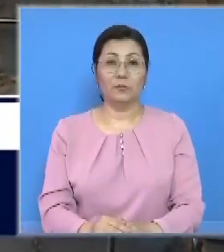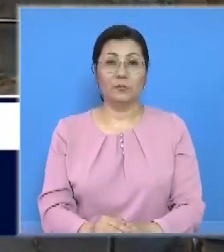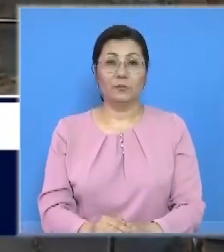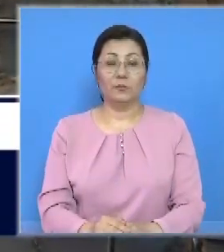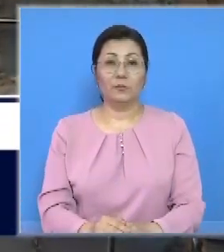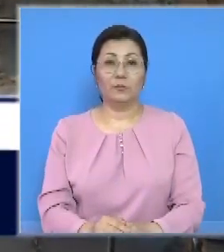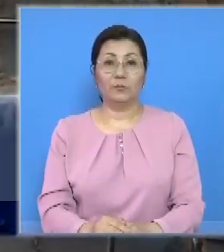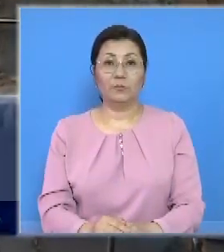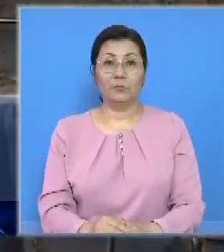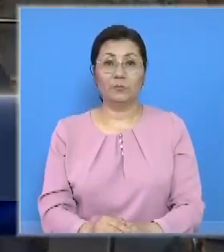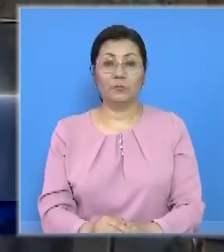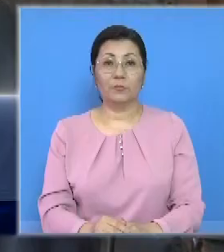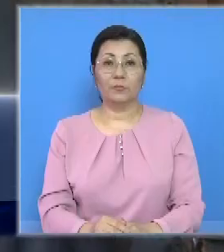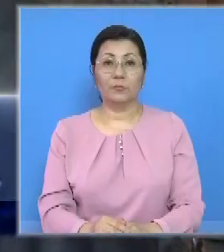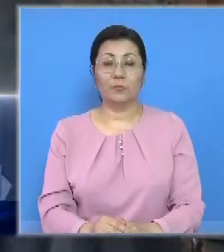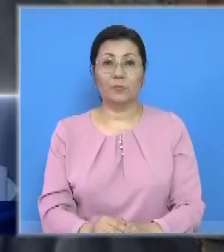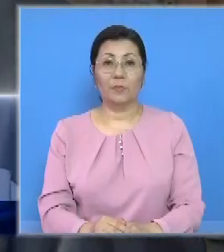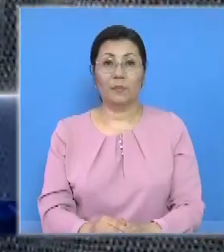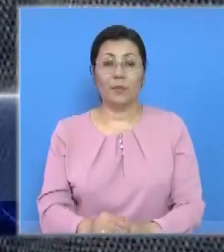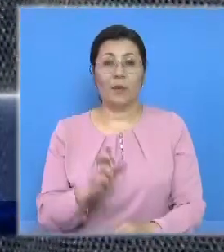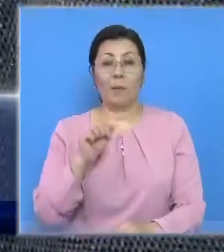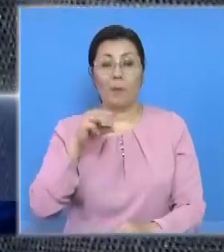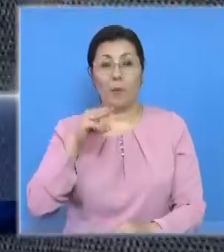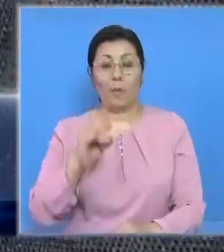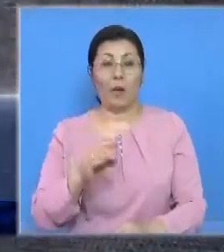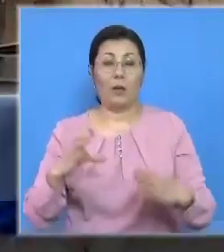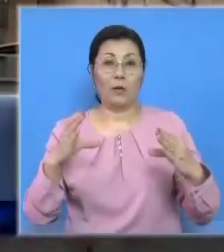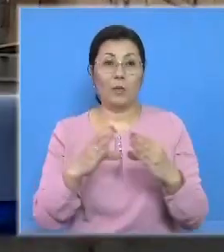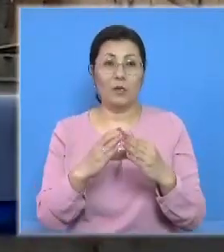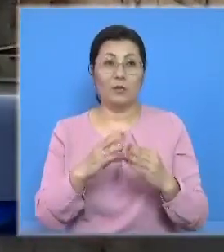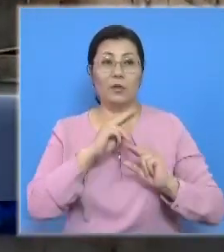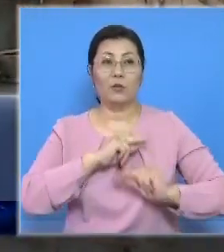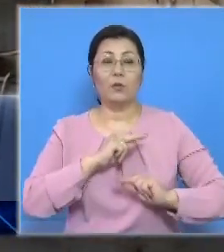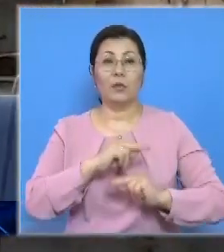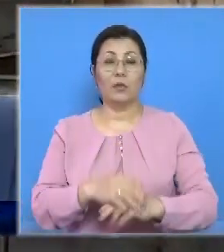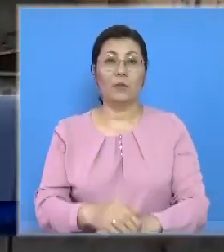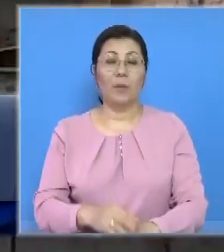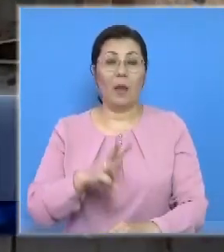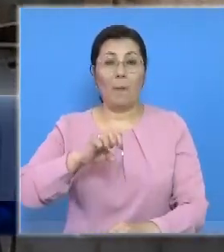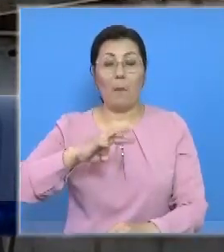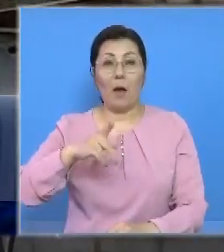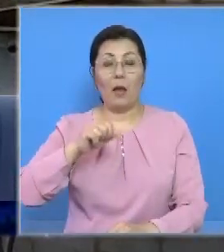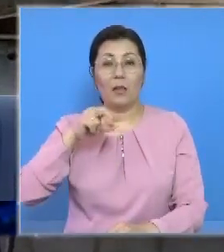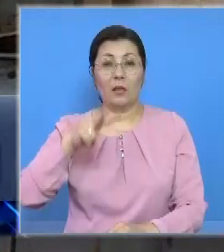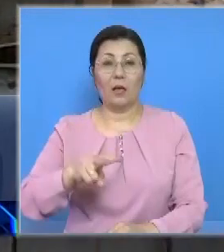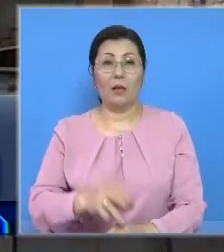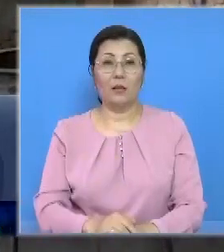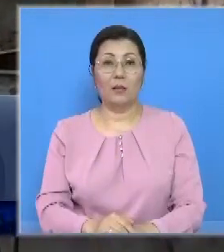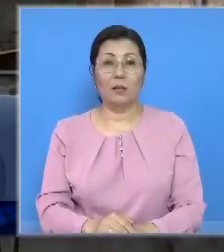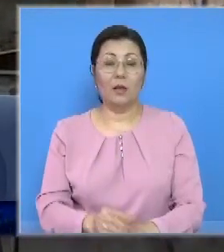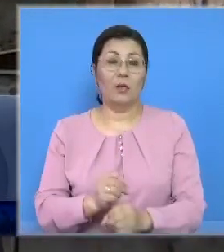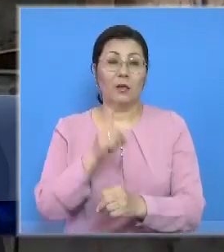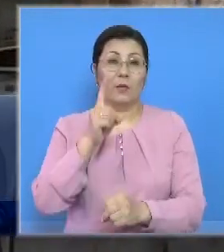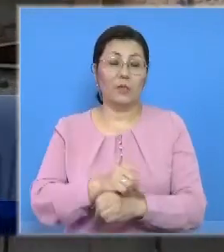не компания, не тоосы бойынша, не жағажайға шығатын мангал, кресел-качалка, заказ бойынша,